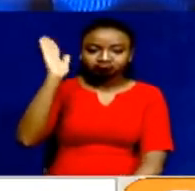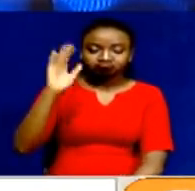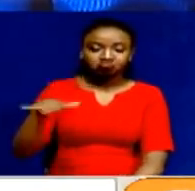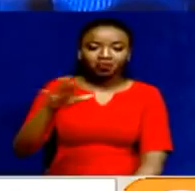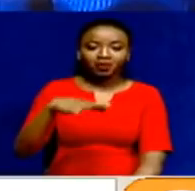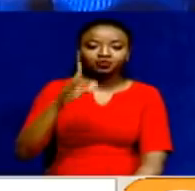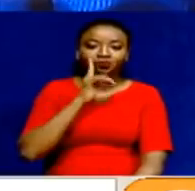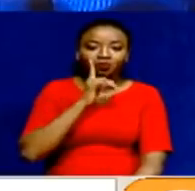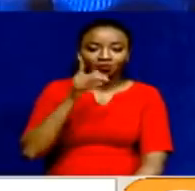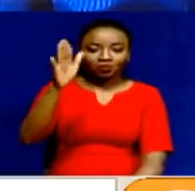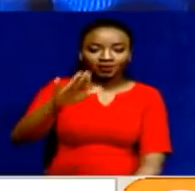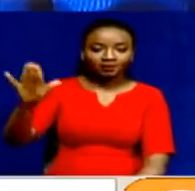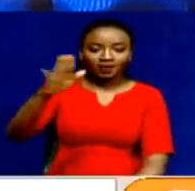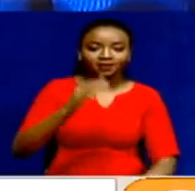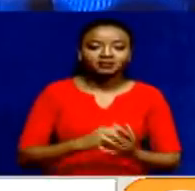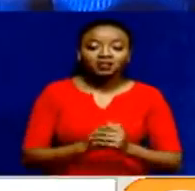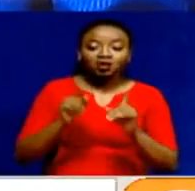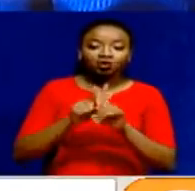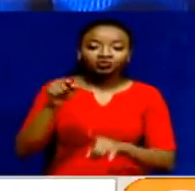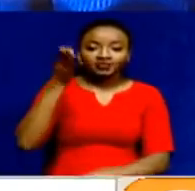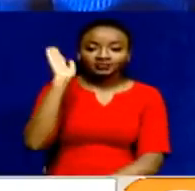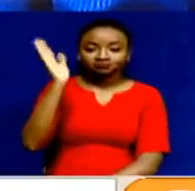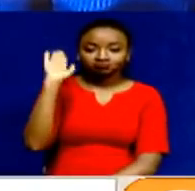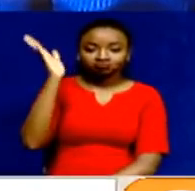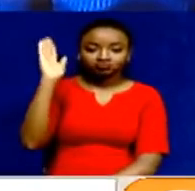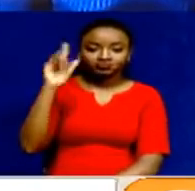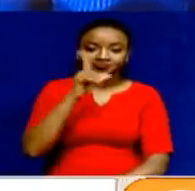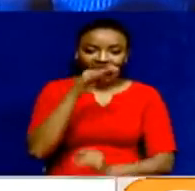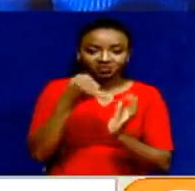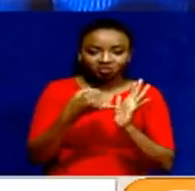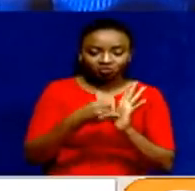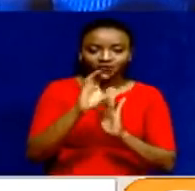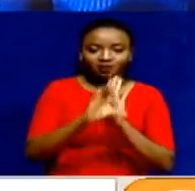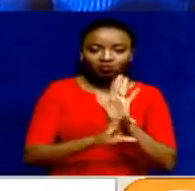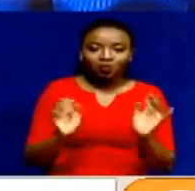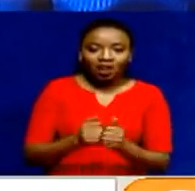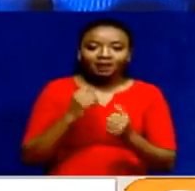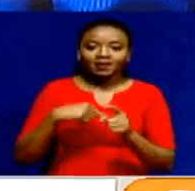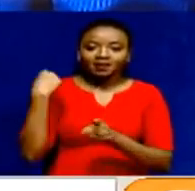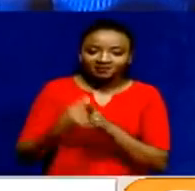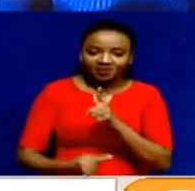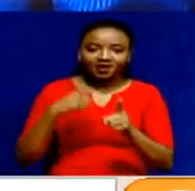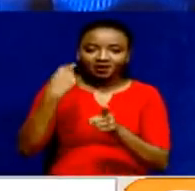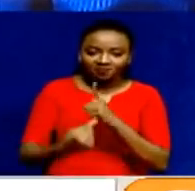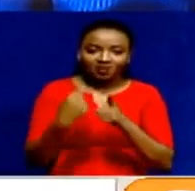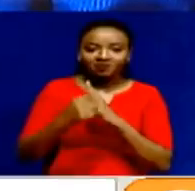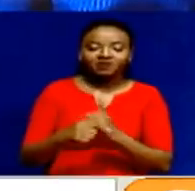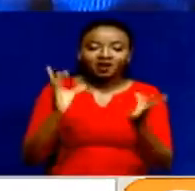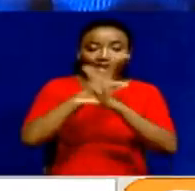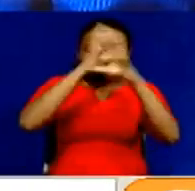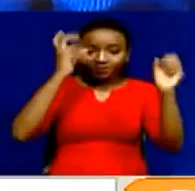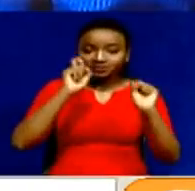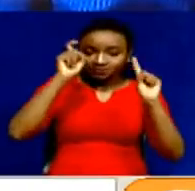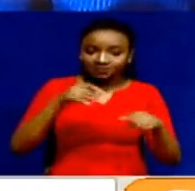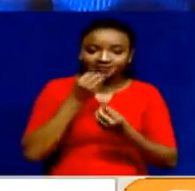huko bungeni hapo kesho. Hotuba hii ikiwa imeratibiwa kwenye katiba kufanyika kila mwaka, ambapo Rais anatoa